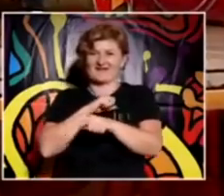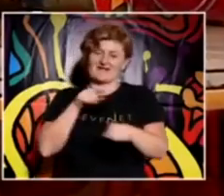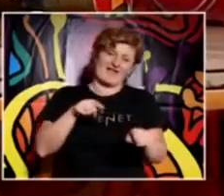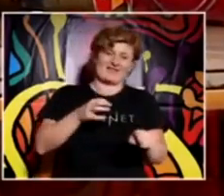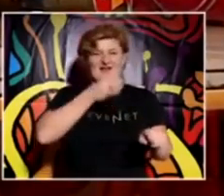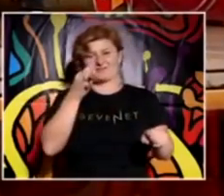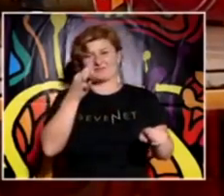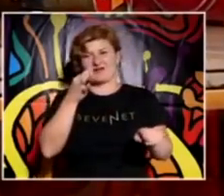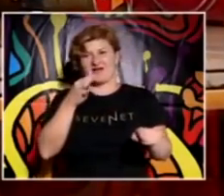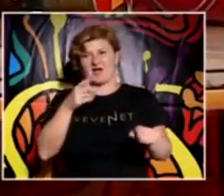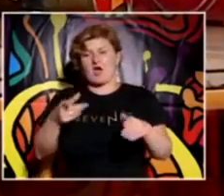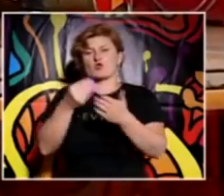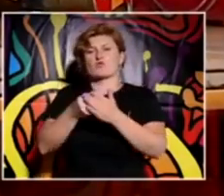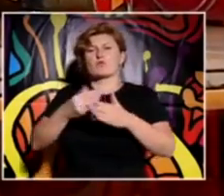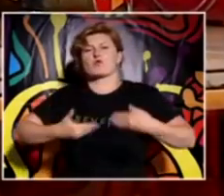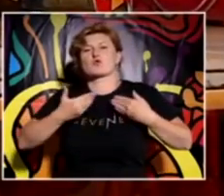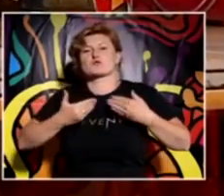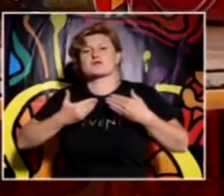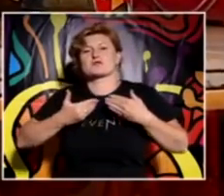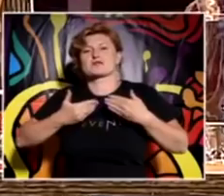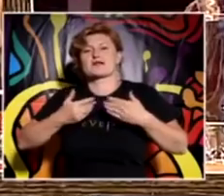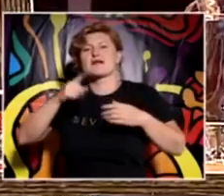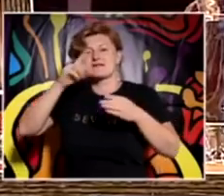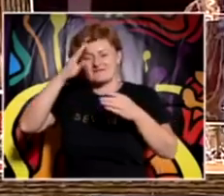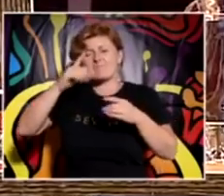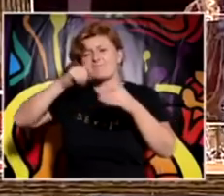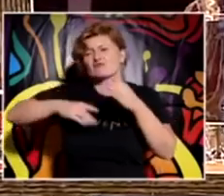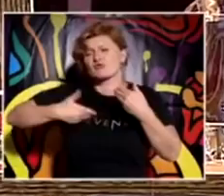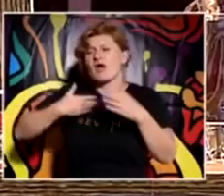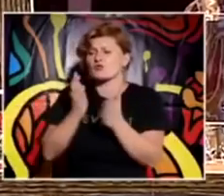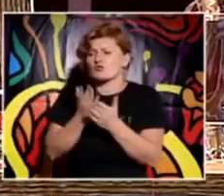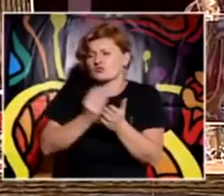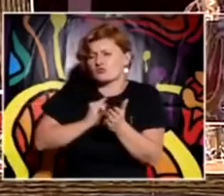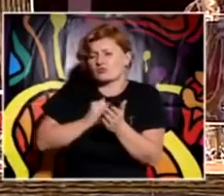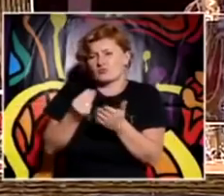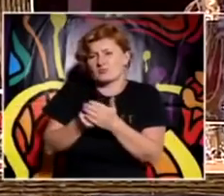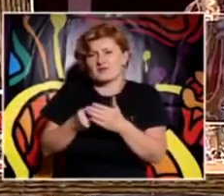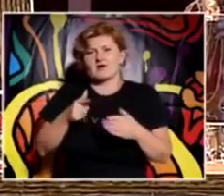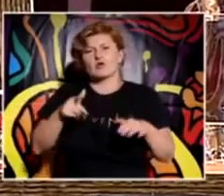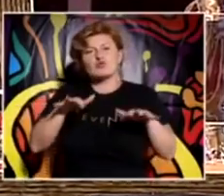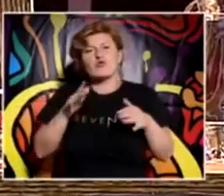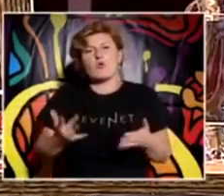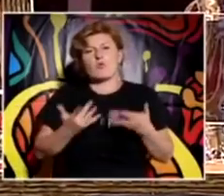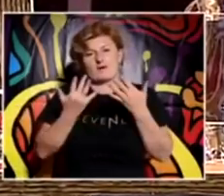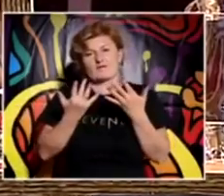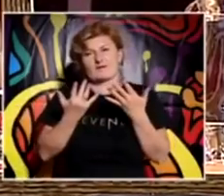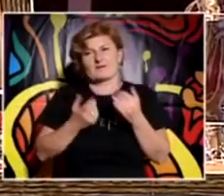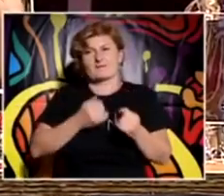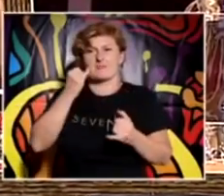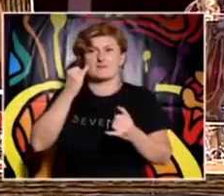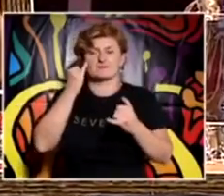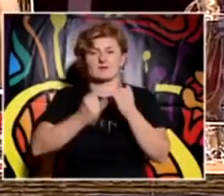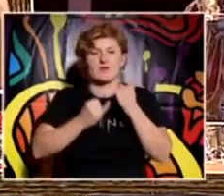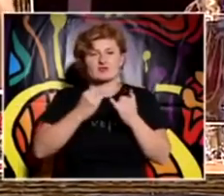ale ta jest najlepsza. A to ci kupiłam na urodziny, które masz za miesiąc, to będzie dla ciebie. I tak po prostu też dużo ułatwia w tym momencie, bo jeżeli w domu mamy